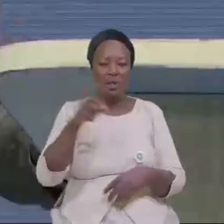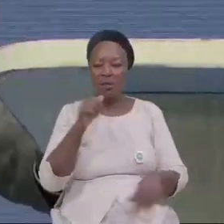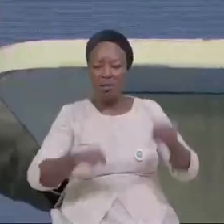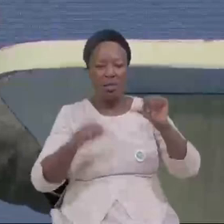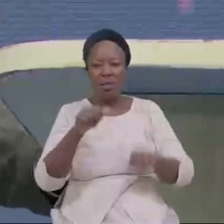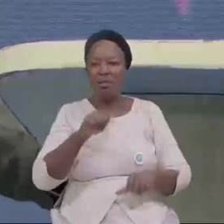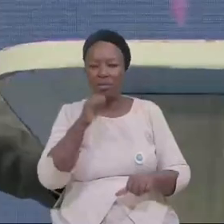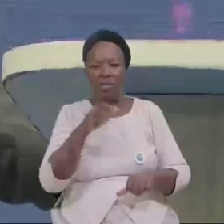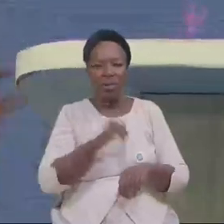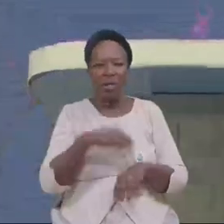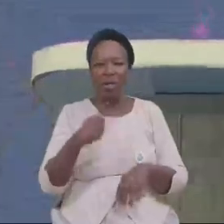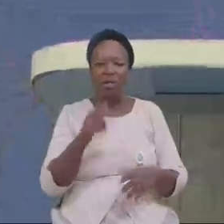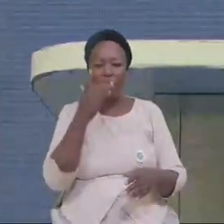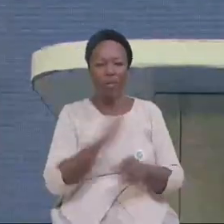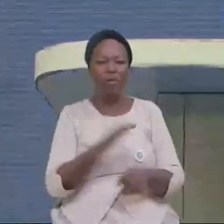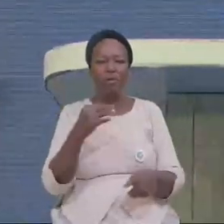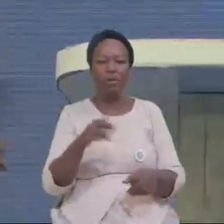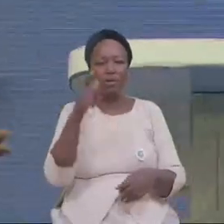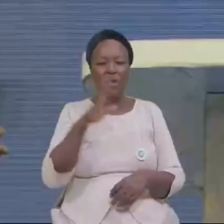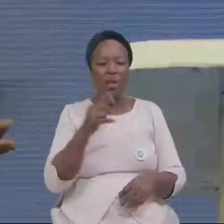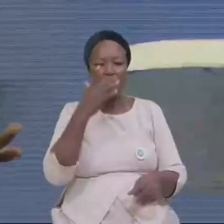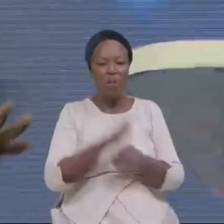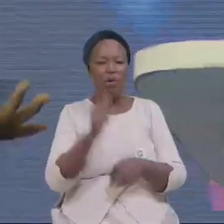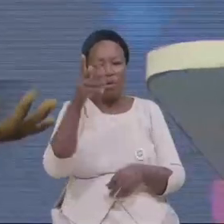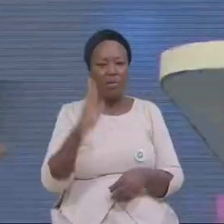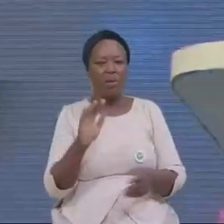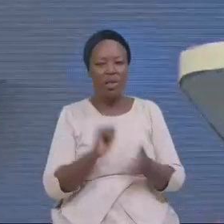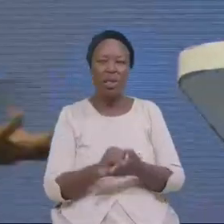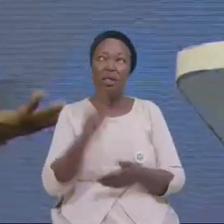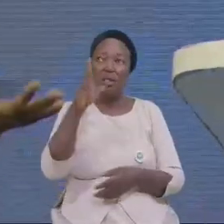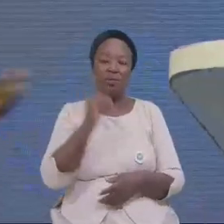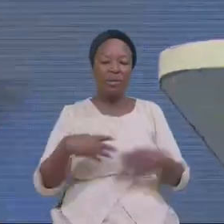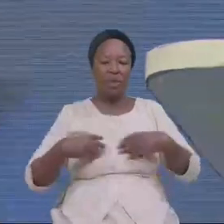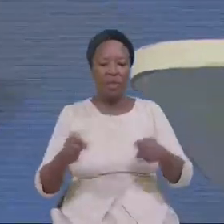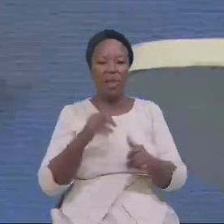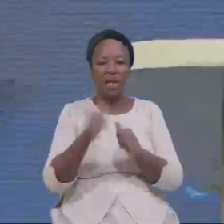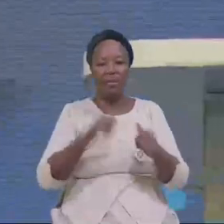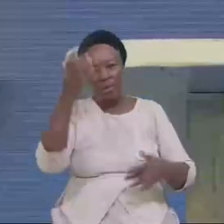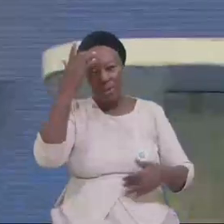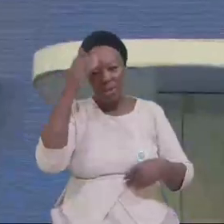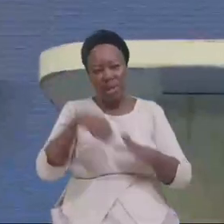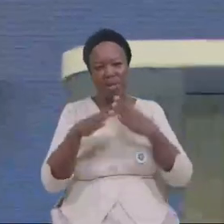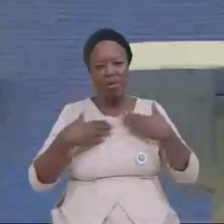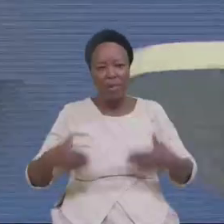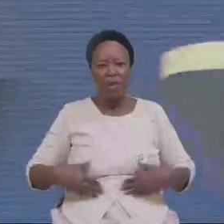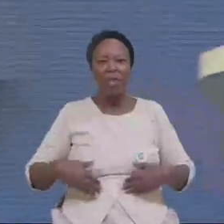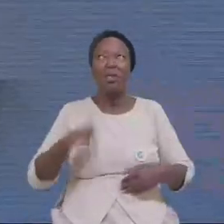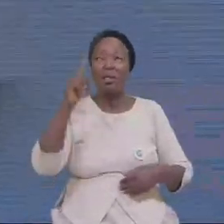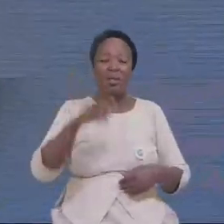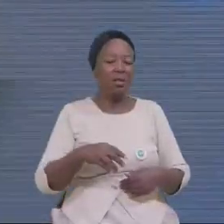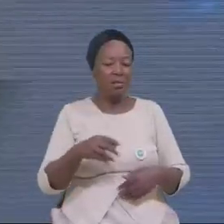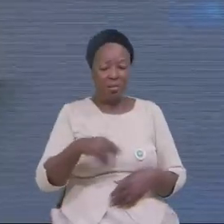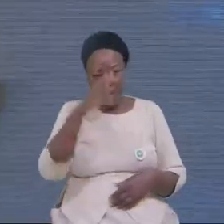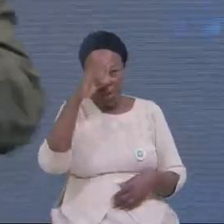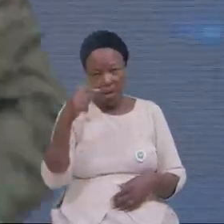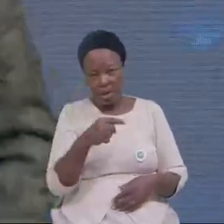par incrédulité au sujet de la promesse de Dieu. La promesse de Dieu qu'il va guérir toute maladie de ton corps. Il ne douta point par